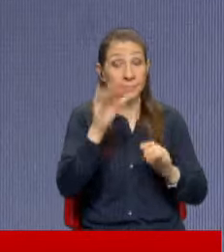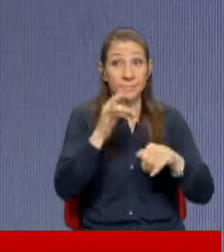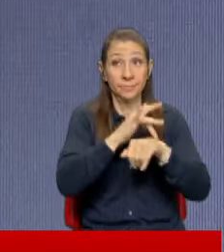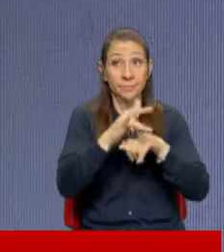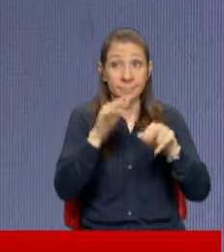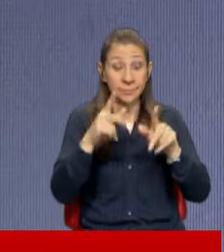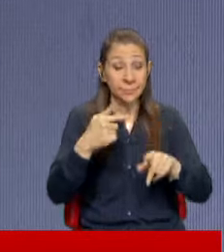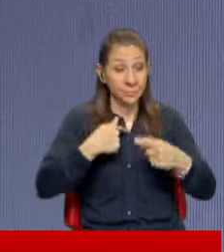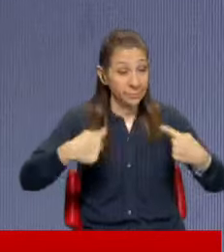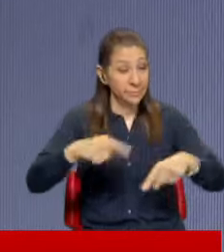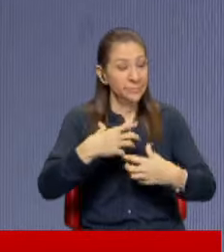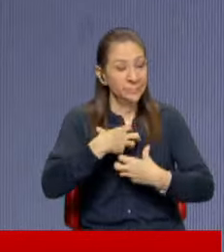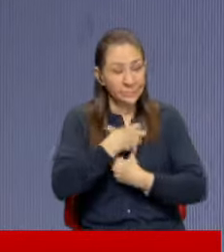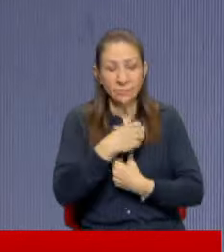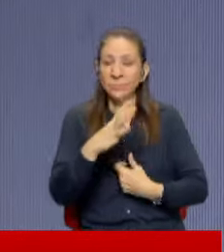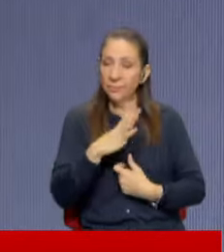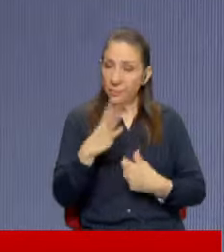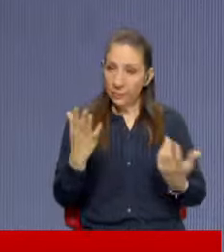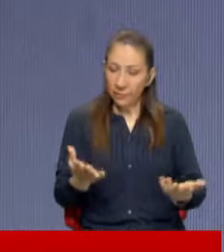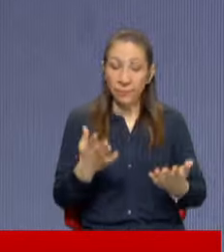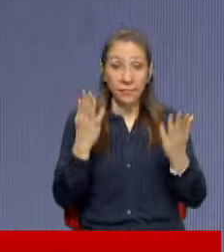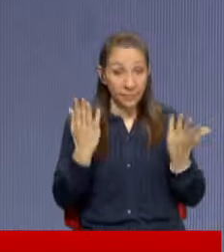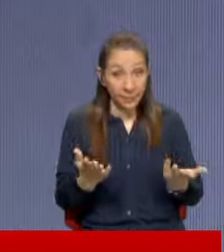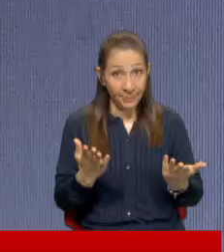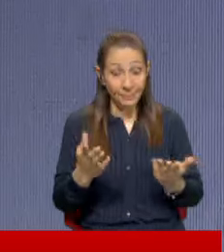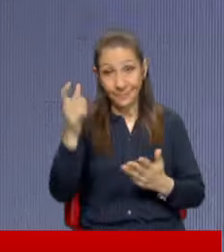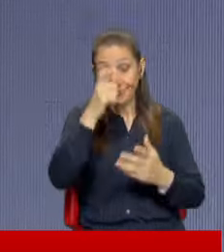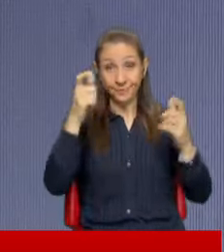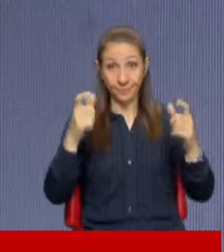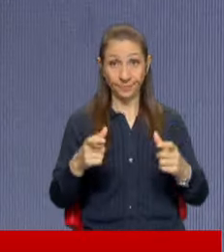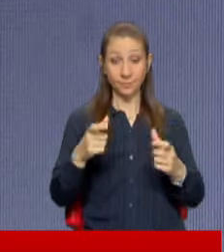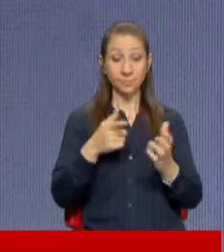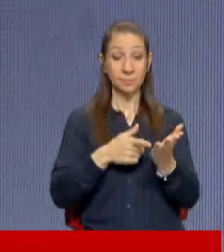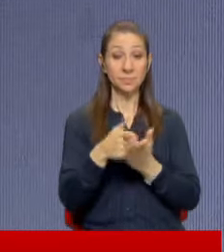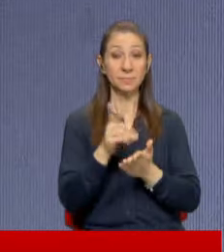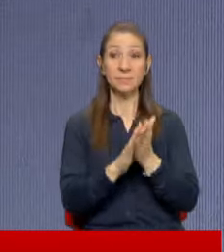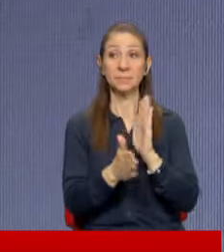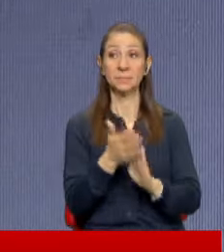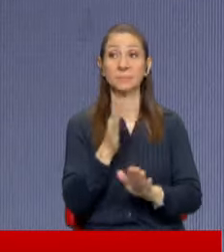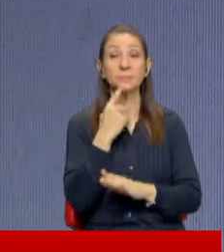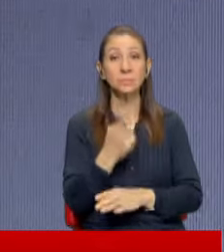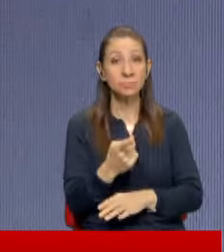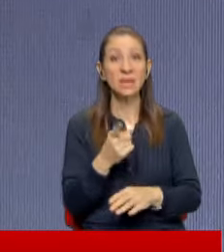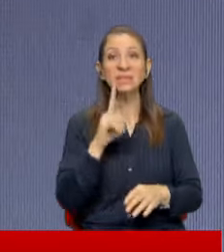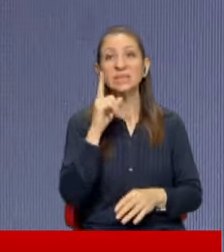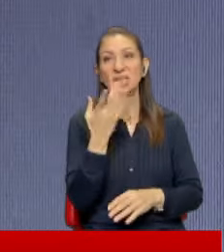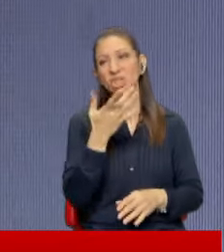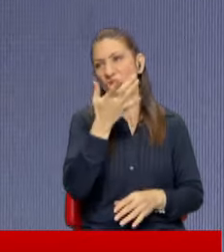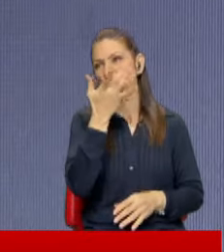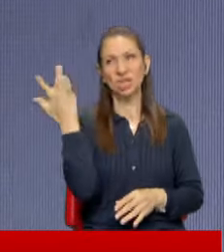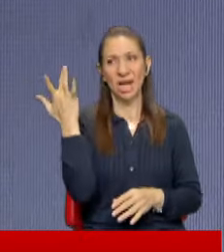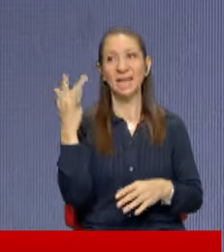gibi bizim de sıkıntılarımız var ama Türkiye'de tarım Bitti demek sadece